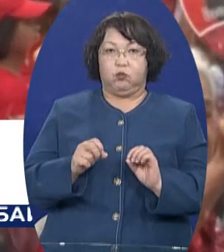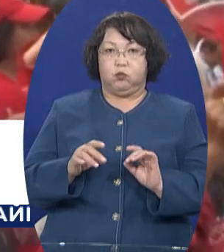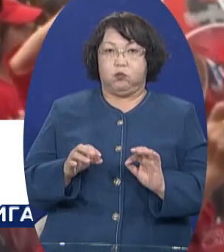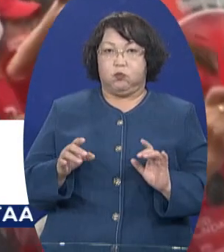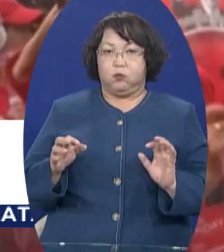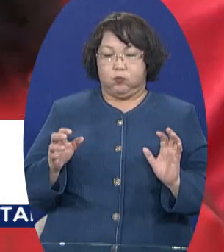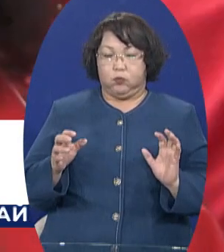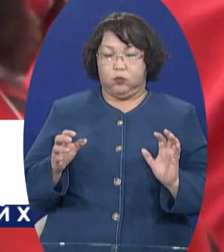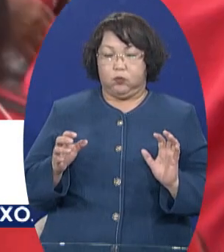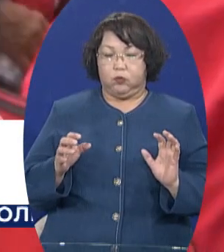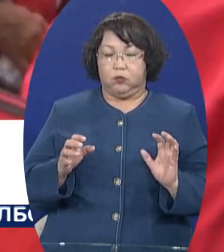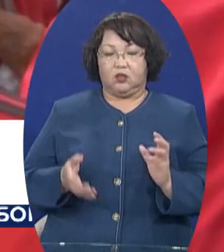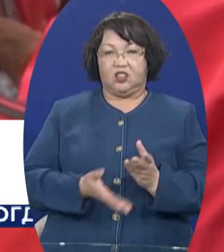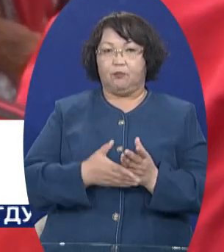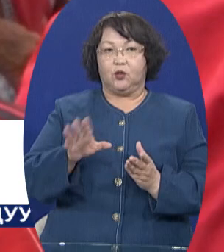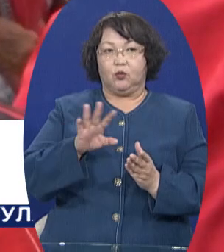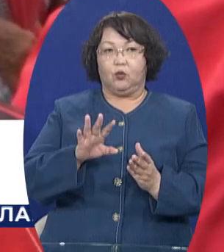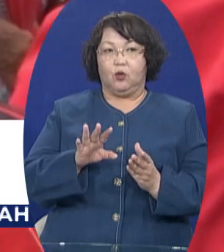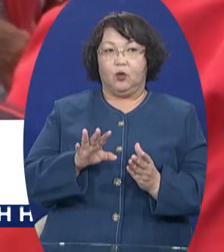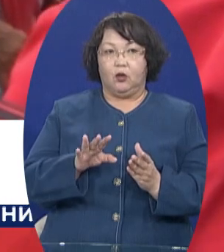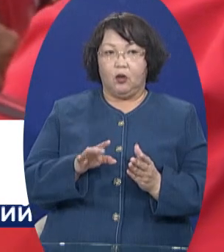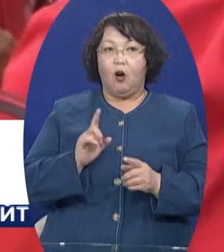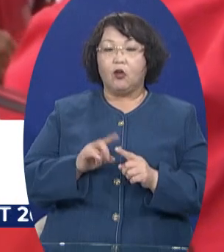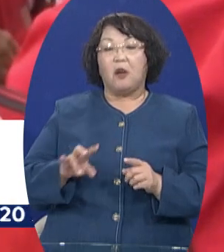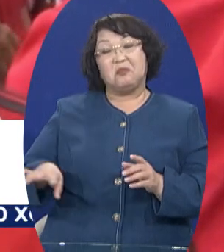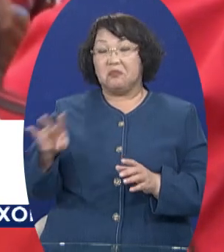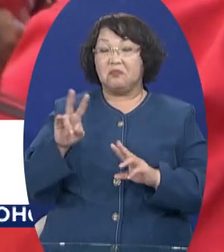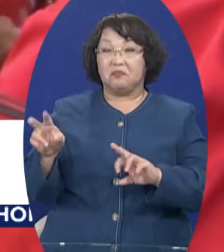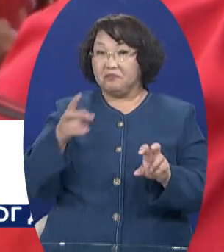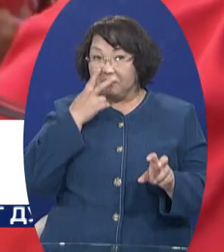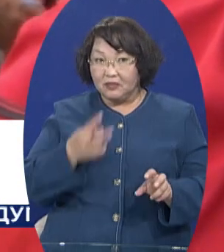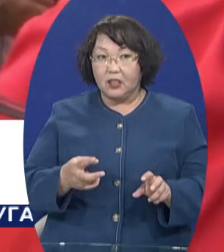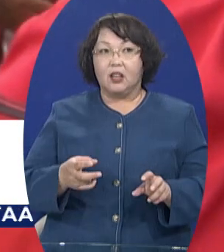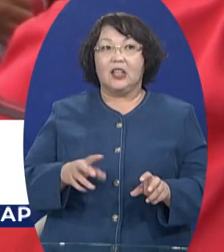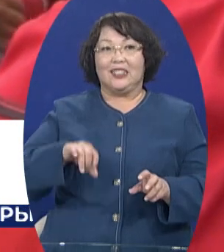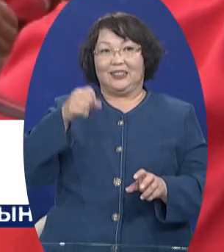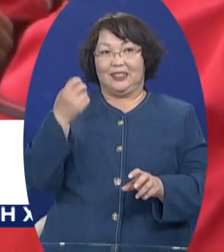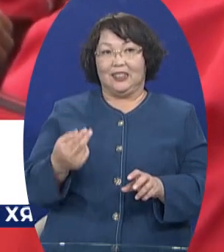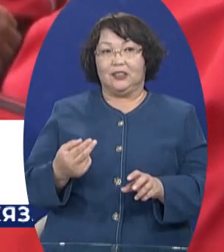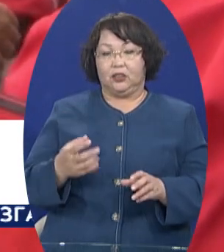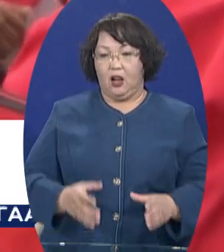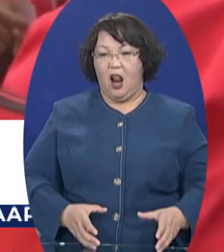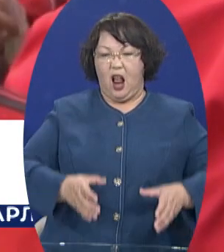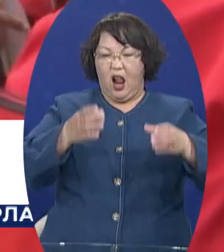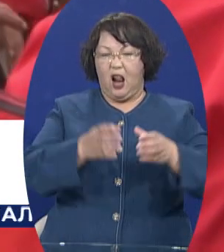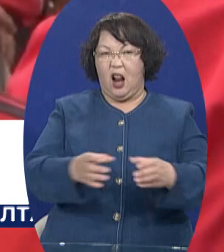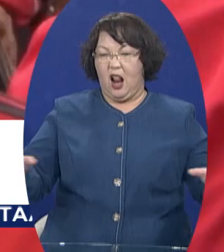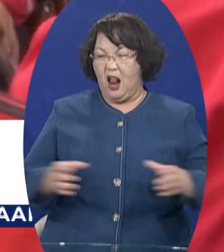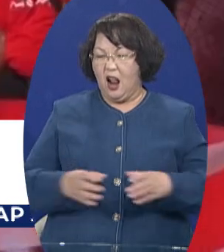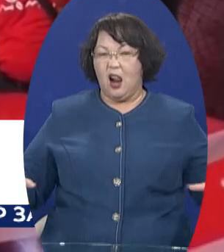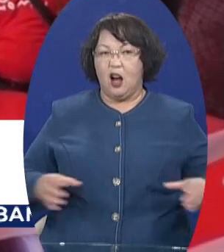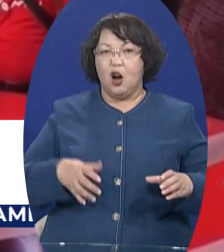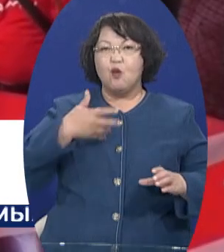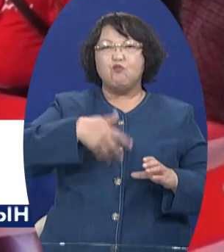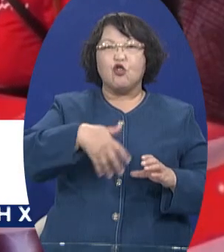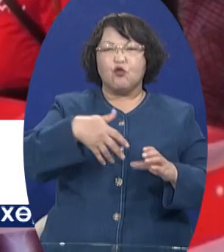нутгийн мэдээллийн агентлагаас явуулсан судалгаа баталжээ. Гэсэн ч станцын гадна талын талбайг бүхэлд нь бүрхсэн торхнуудад торомтлогдоод байгаа цөмийн бохир